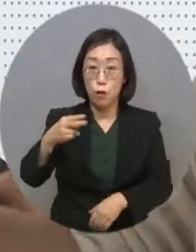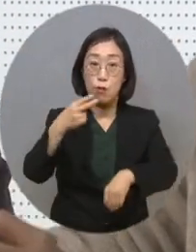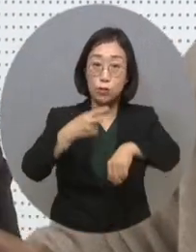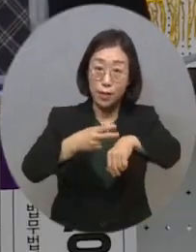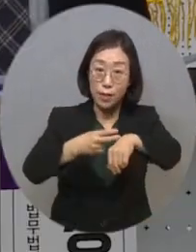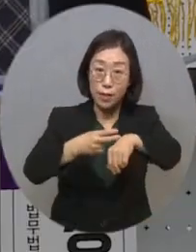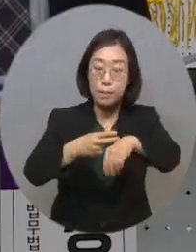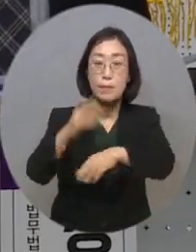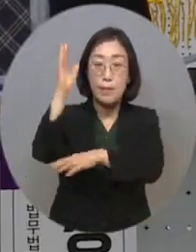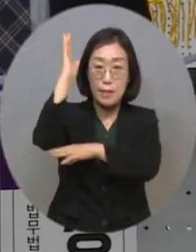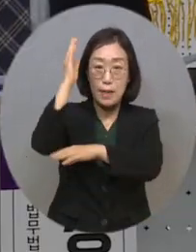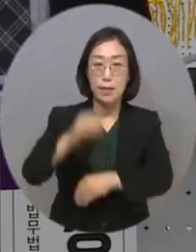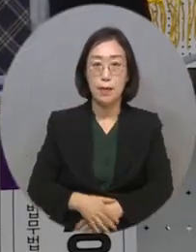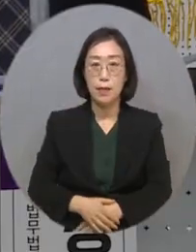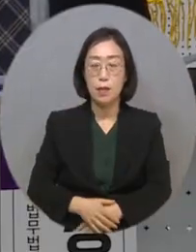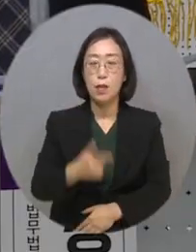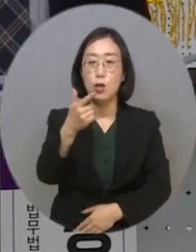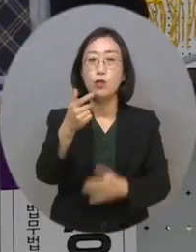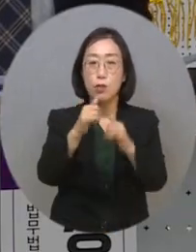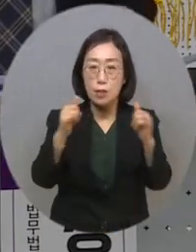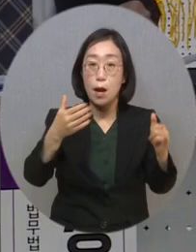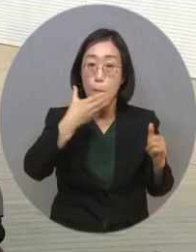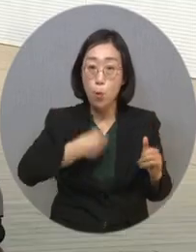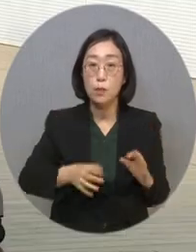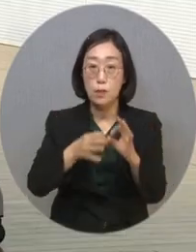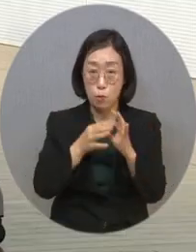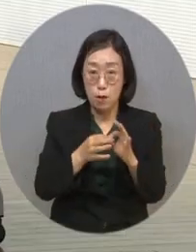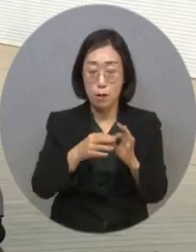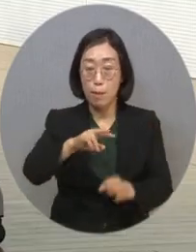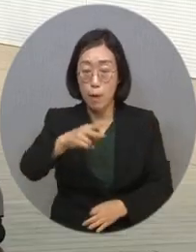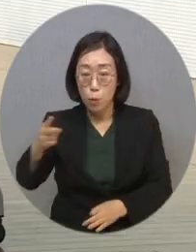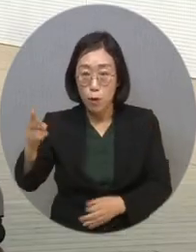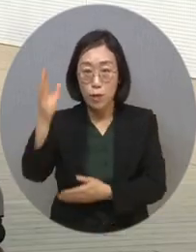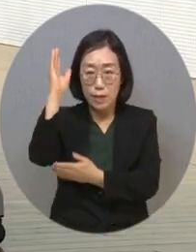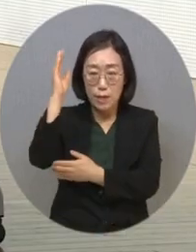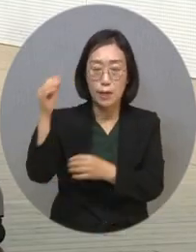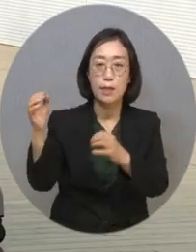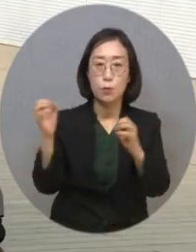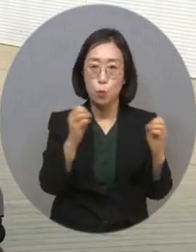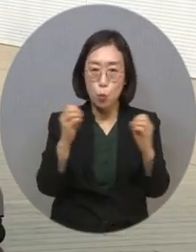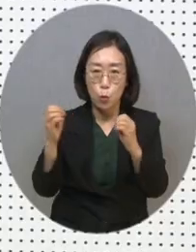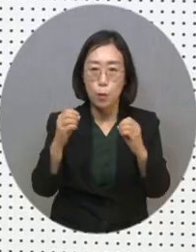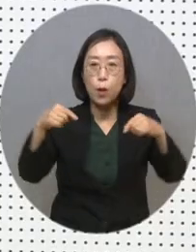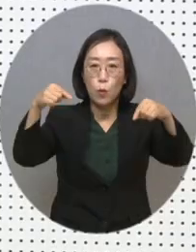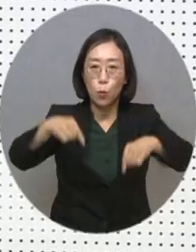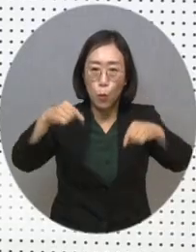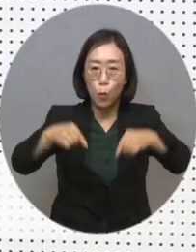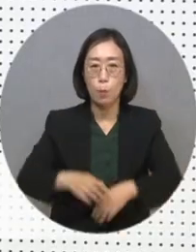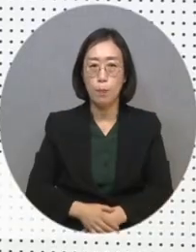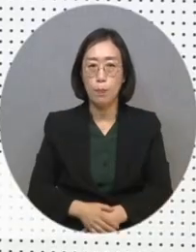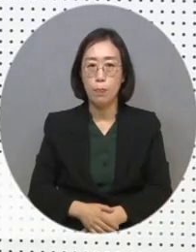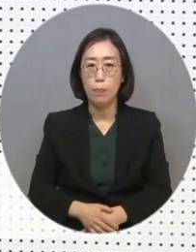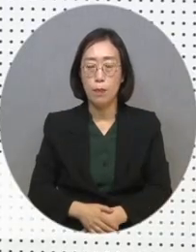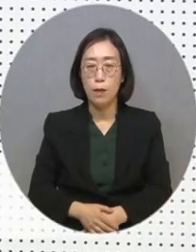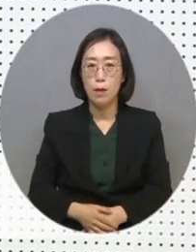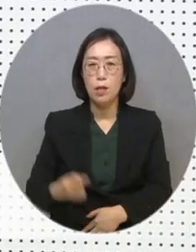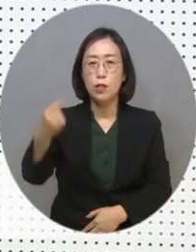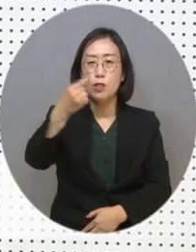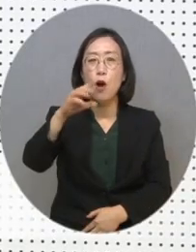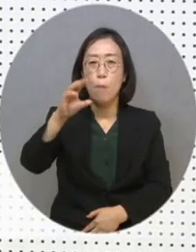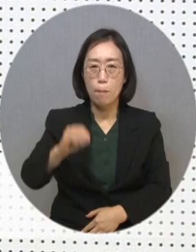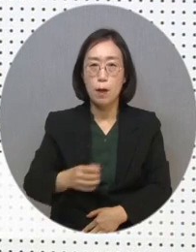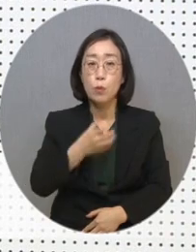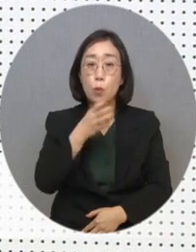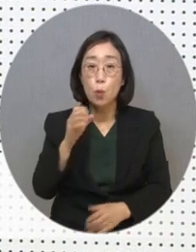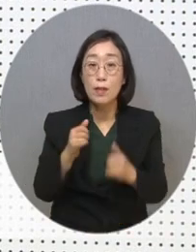좌장을 맡았으며 총 6명의 복지계 종사자들이 의견을 나눴습니다. 1천만 노인 시대에 맞는